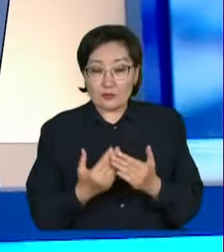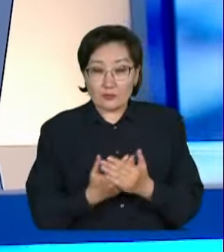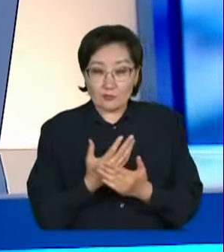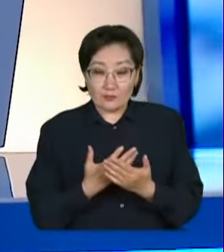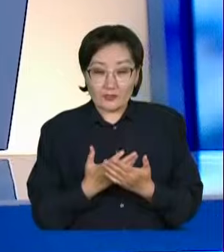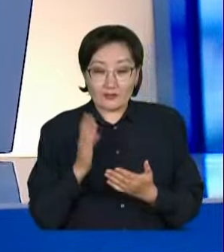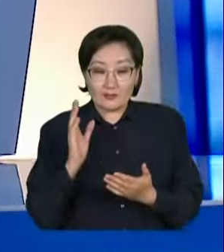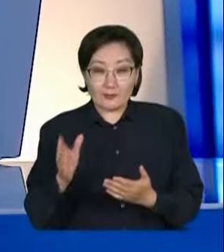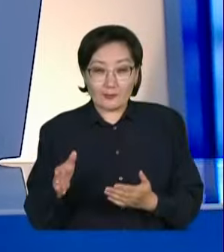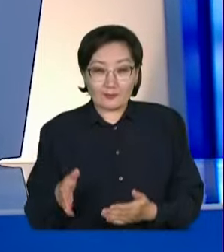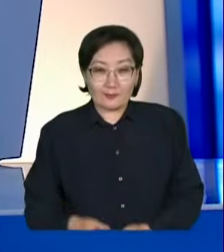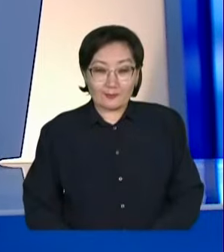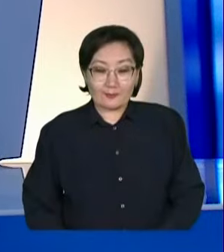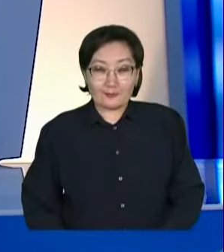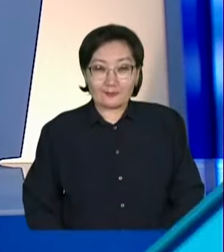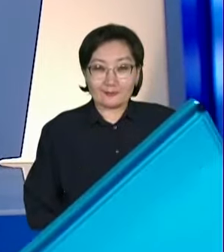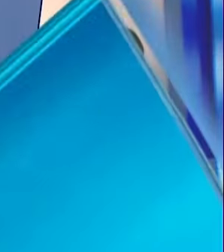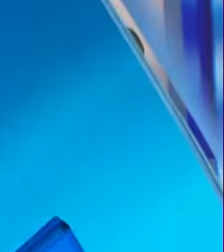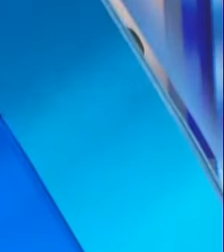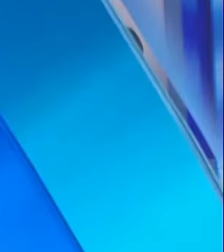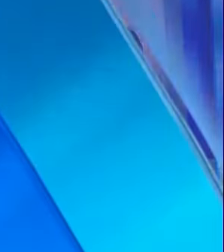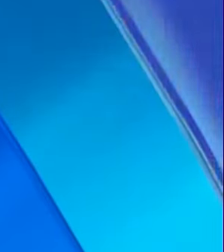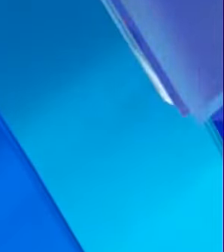Қалнұрқызы. Алдымен аңдатпа.